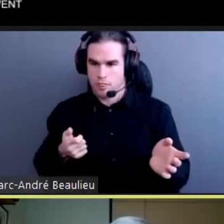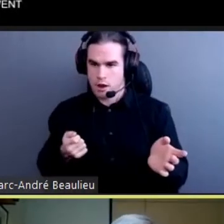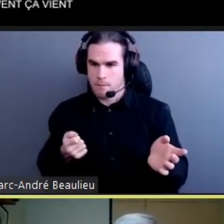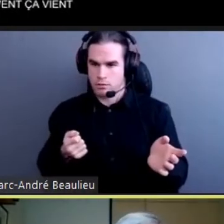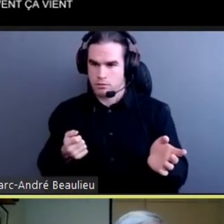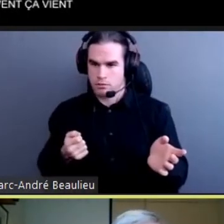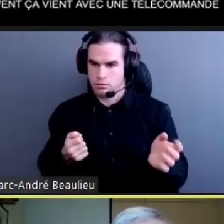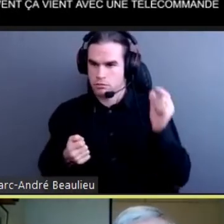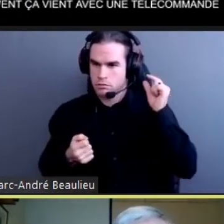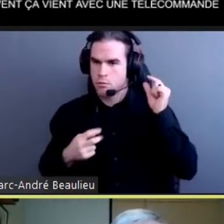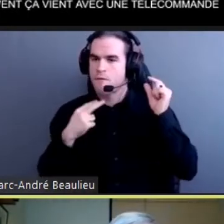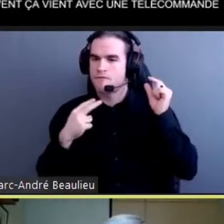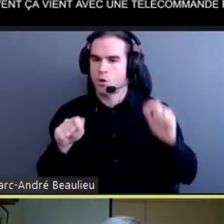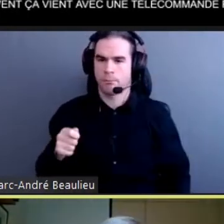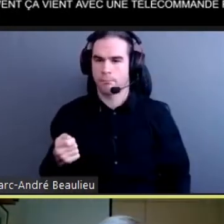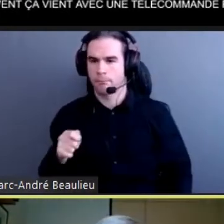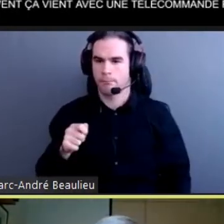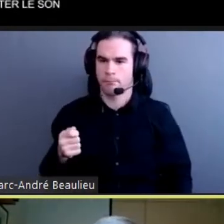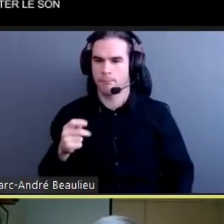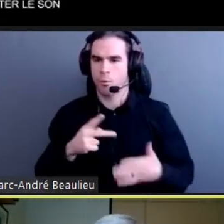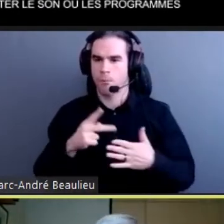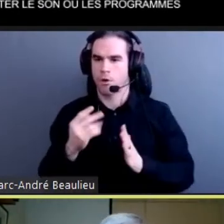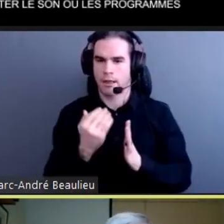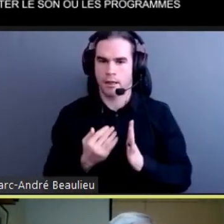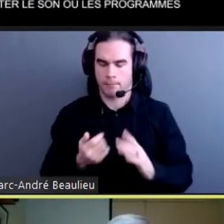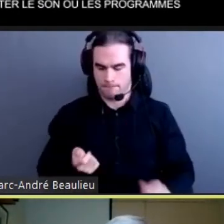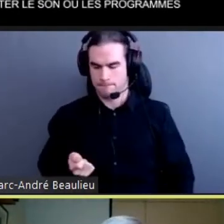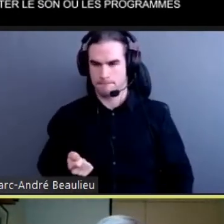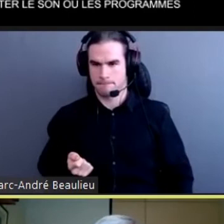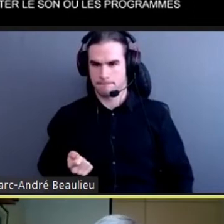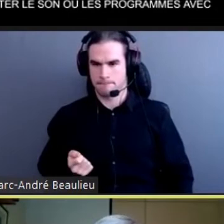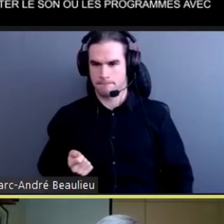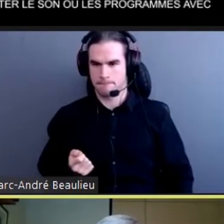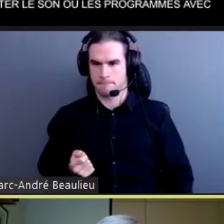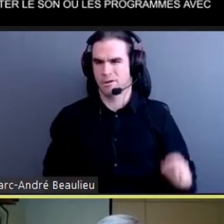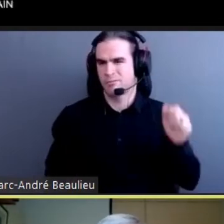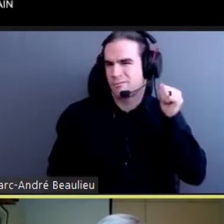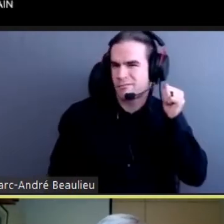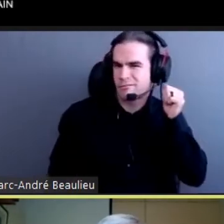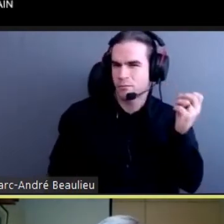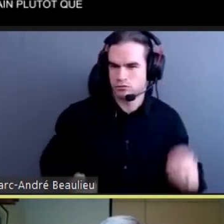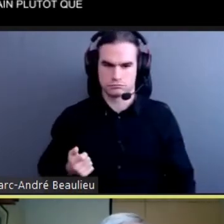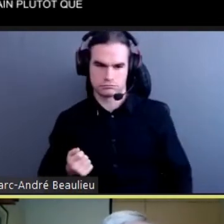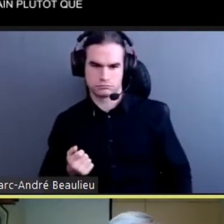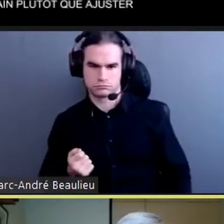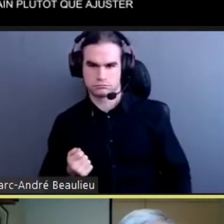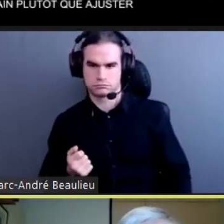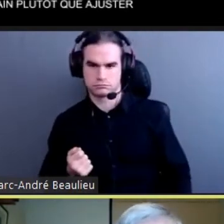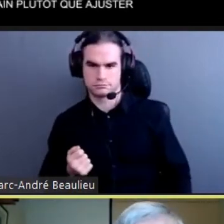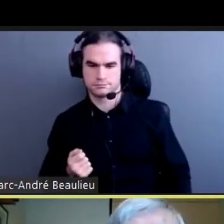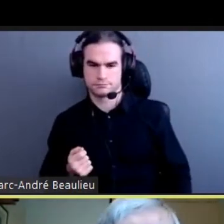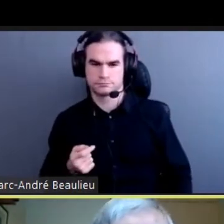télécommande pour qu'on puisse ajuster le son ou les programmes dans la main plutôt que ajuster l'appareil comme tel. En en bas, on voit un